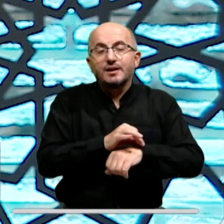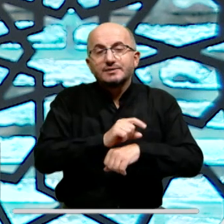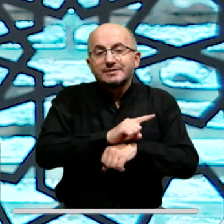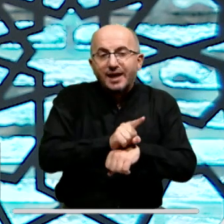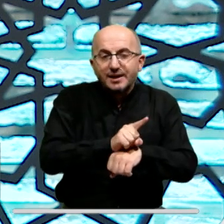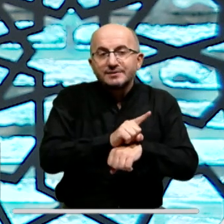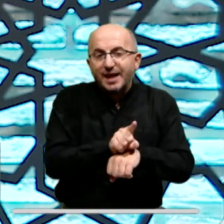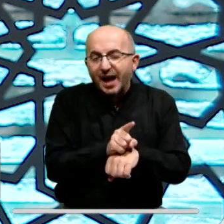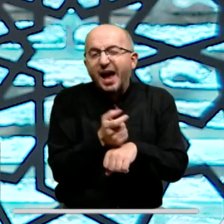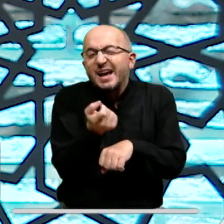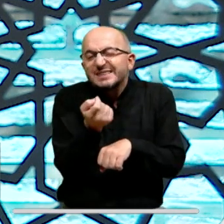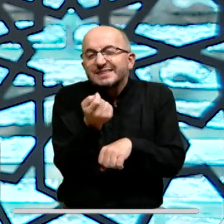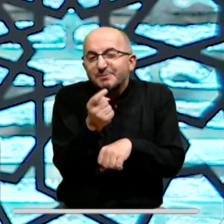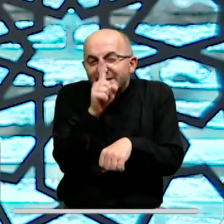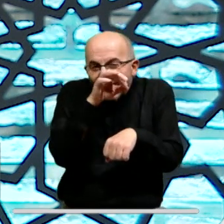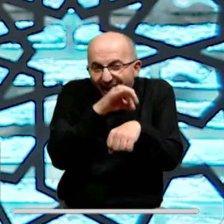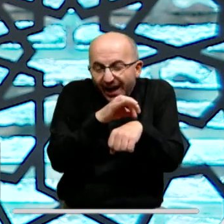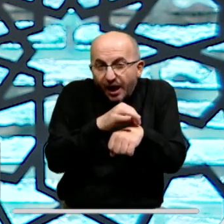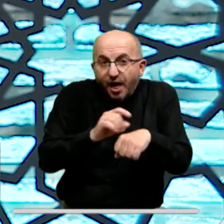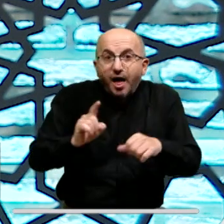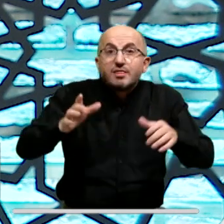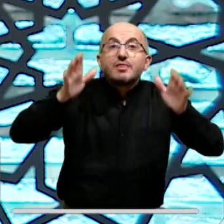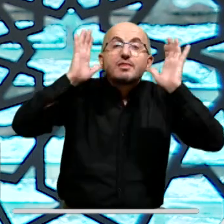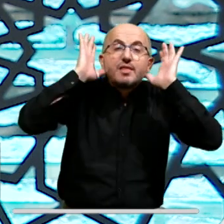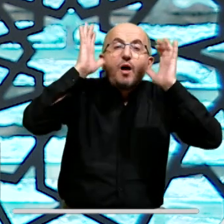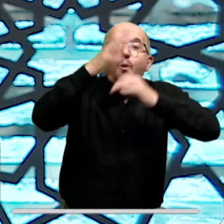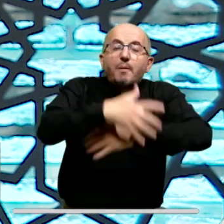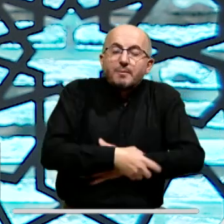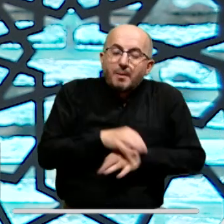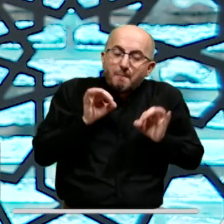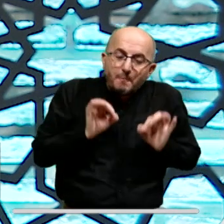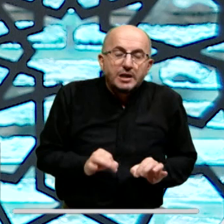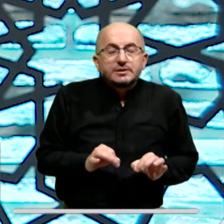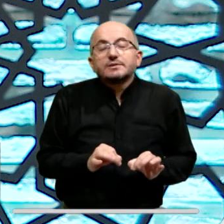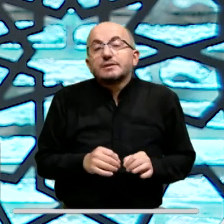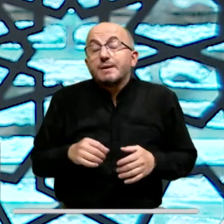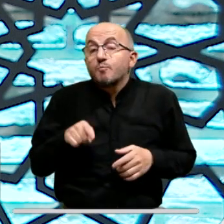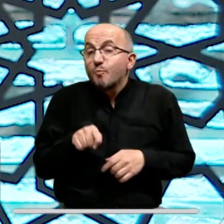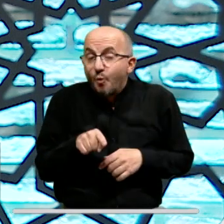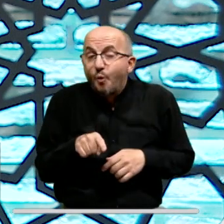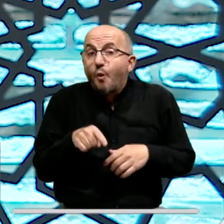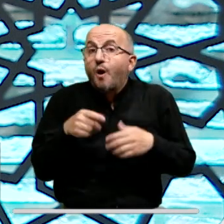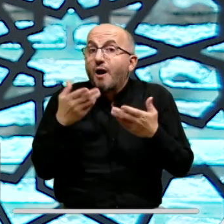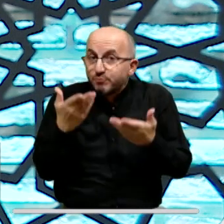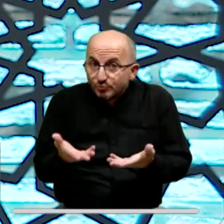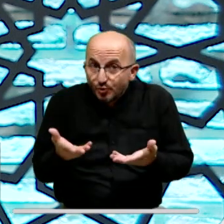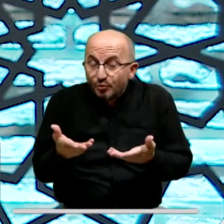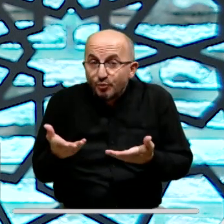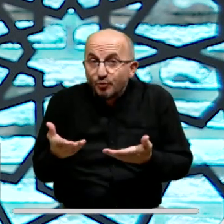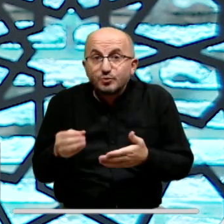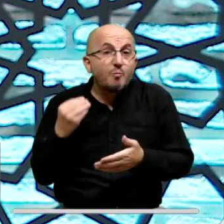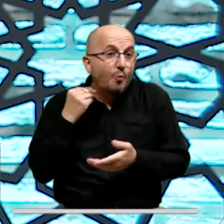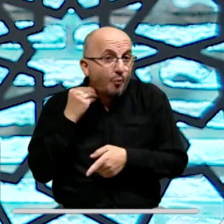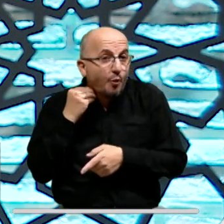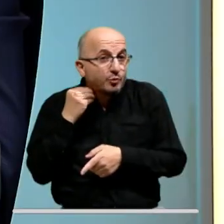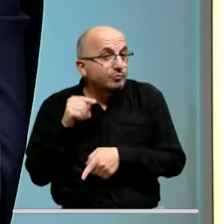saniyeler kala o namazın iftidah tekbirini alıp namaza başlasak kaza mı olur yoksa eda sayılmış olur